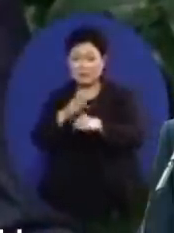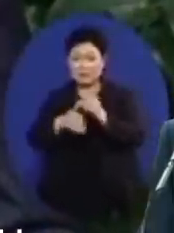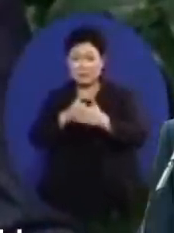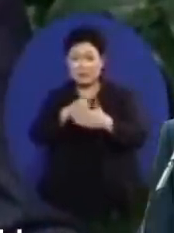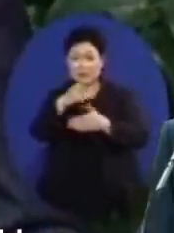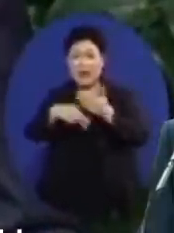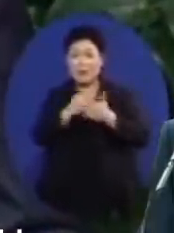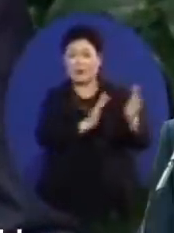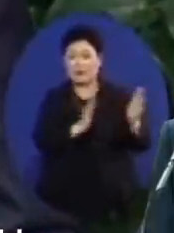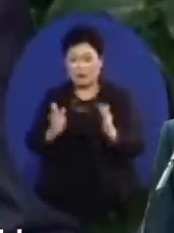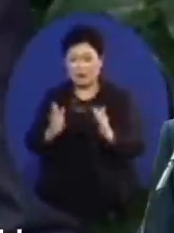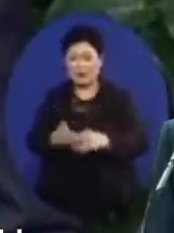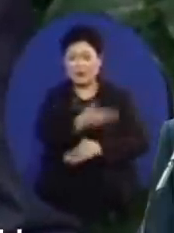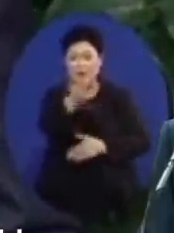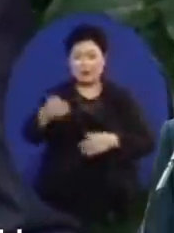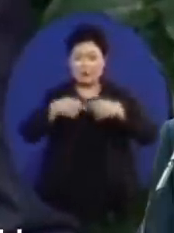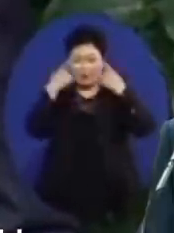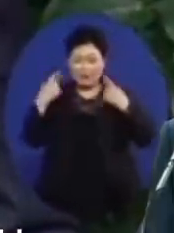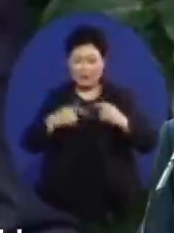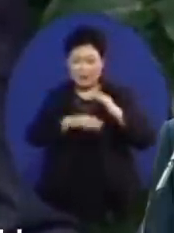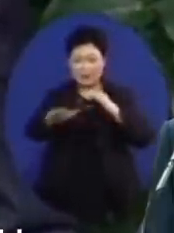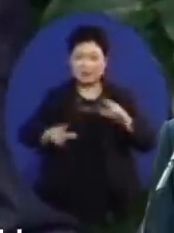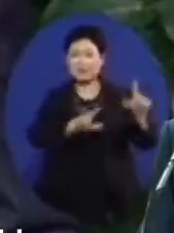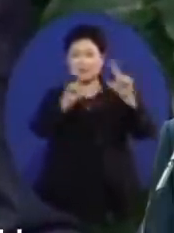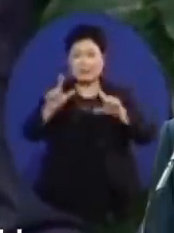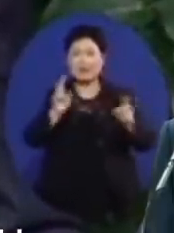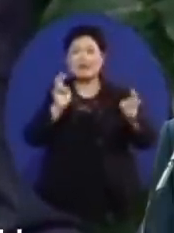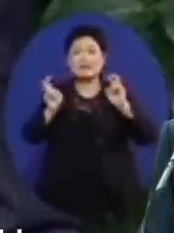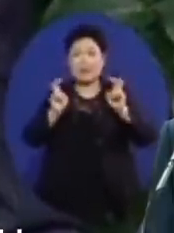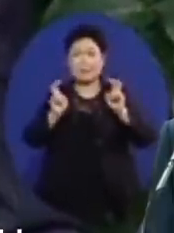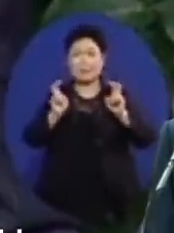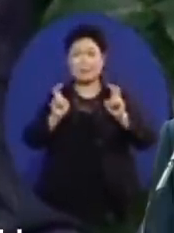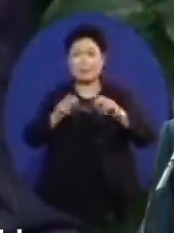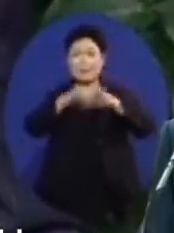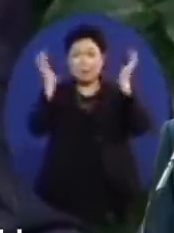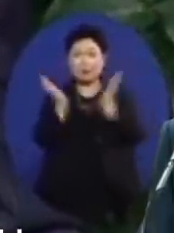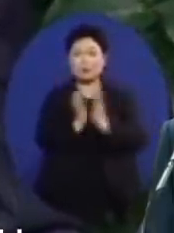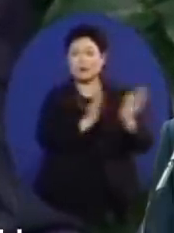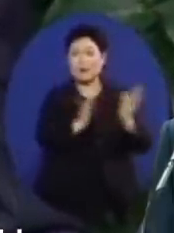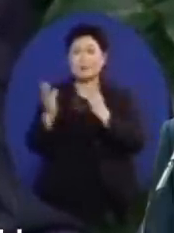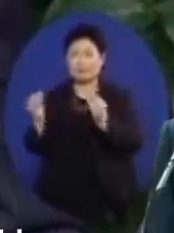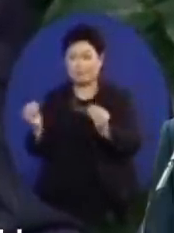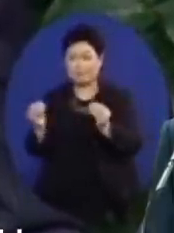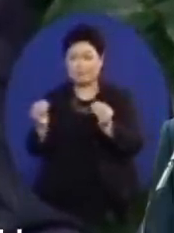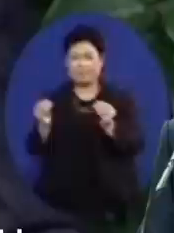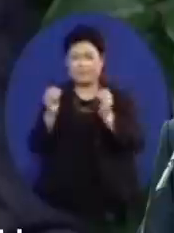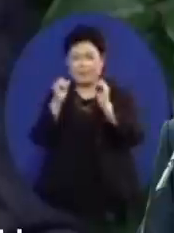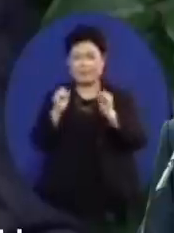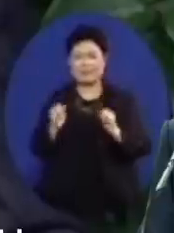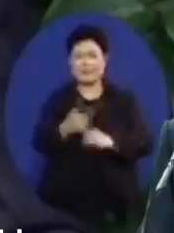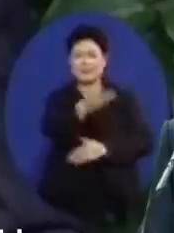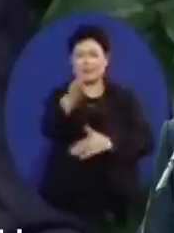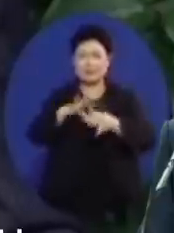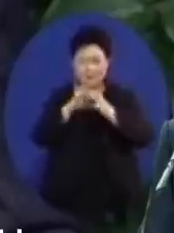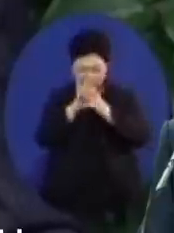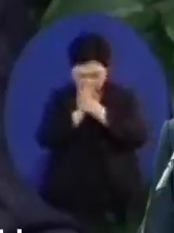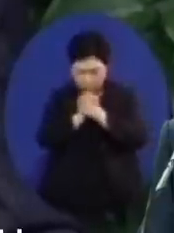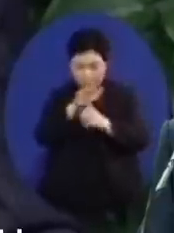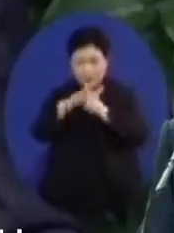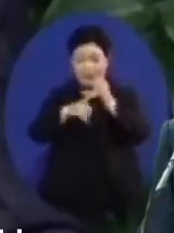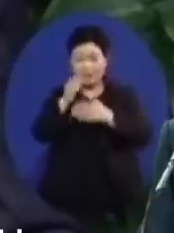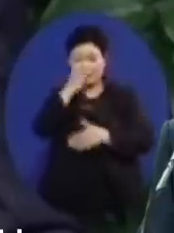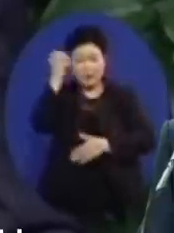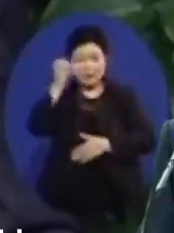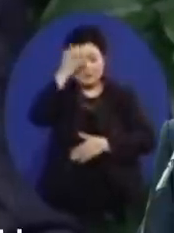이레, 여러분의 개인 가정 생활 사업에 다 예비하고 계신 것입니다. 여러분이 기도하면 하나님